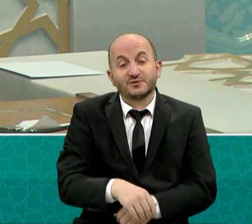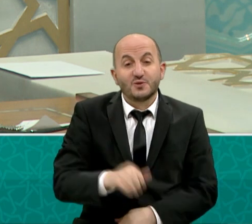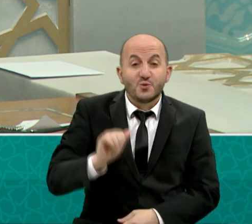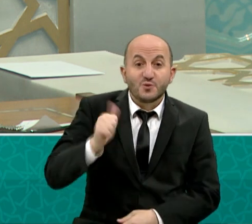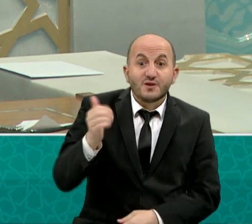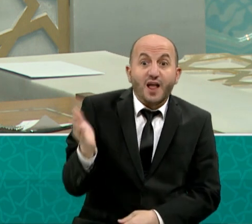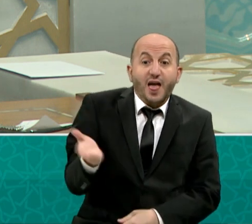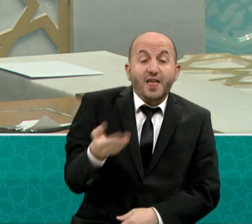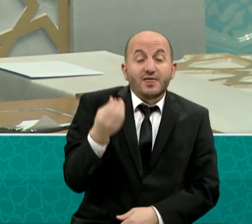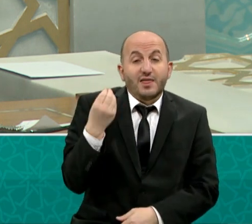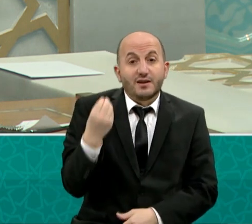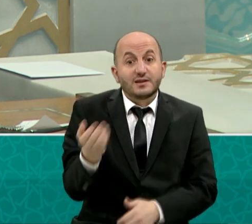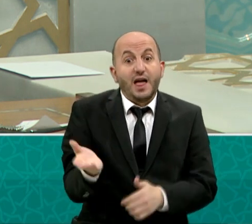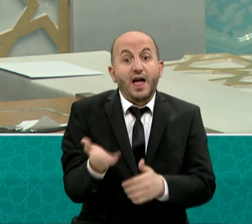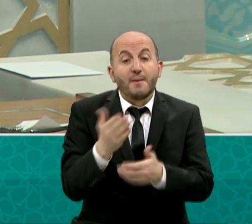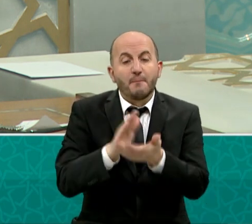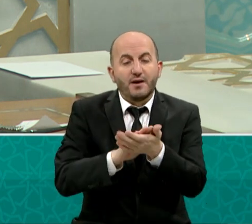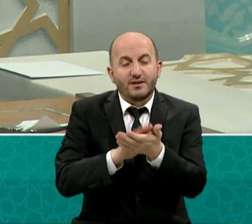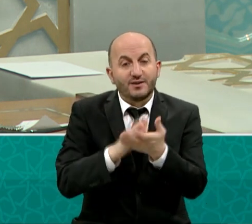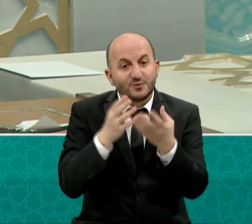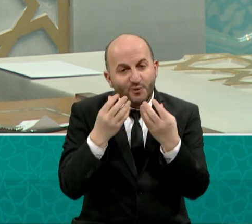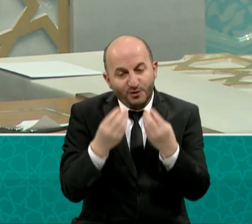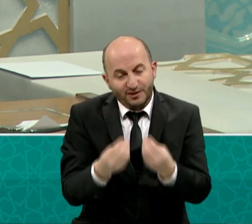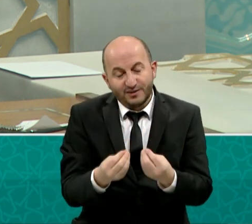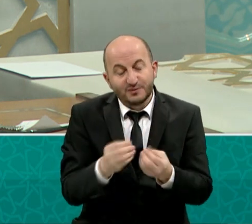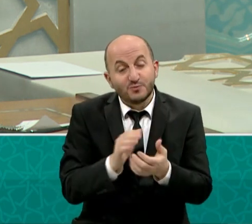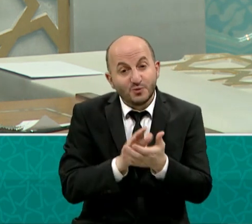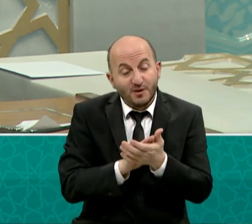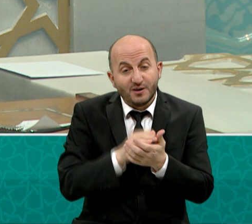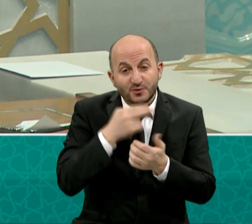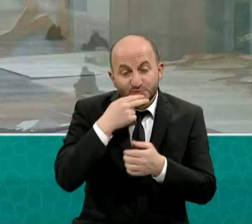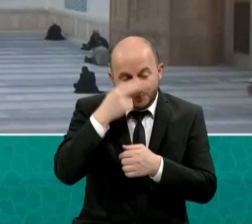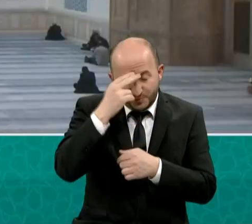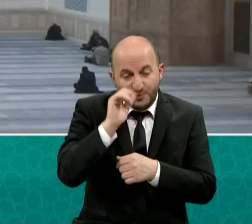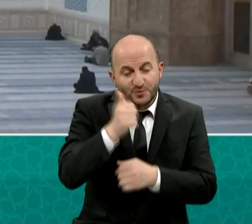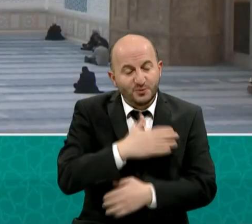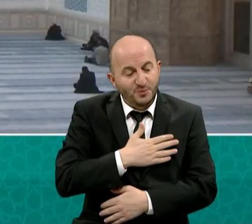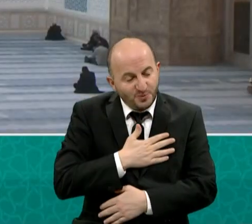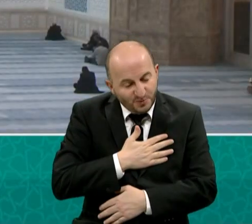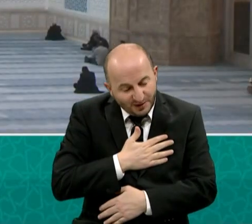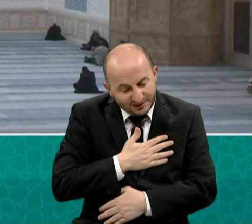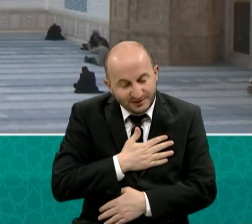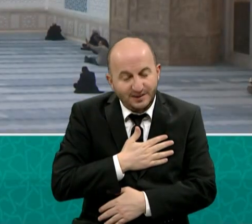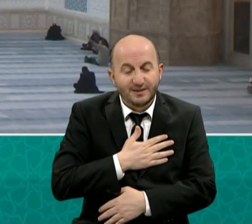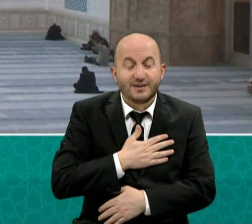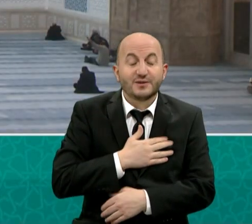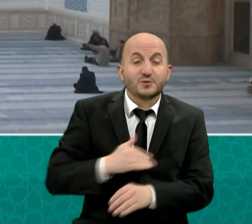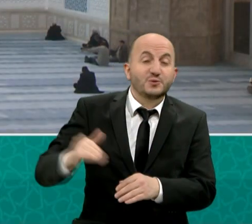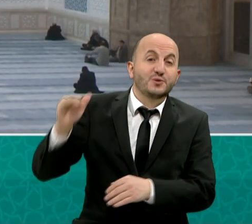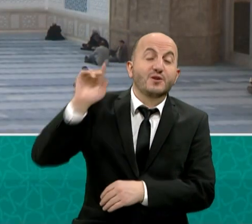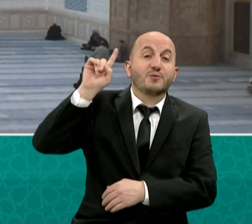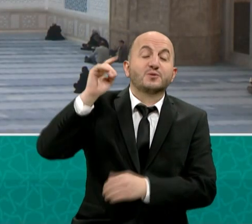Günlerin en hayırlısı, en bereketlisi olan mübarek Cuma günü hürmetine Yüce